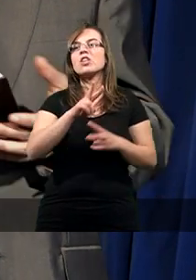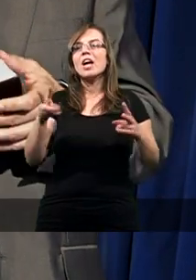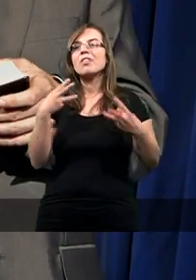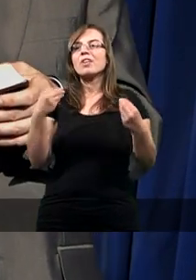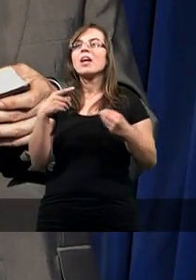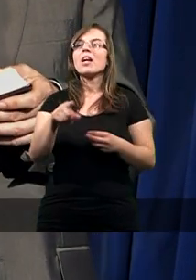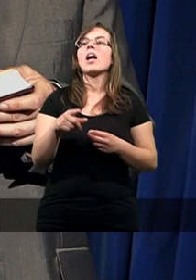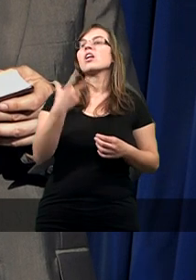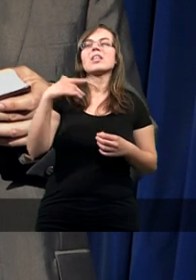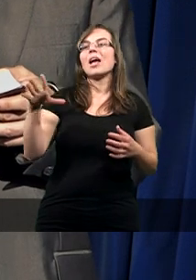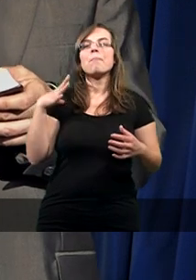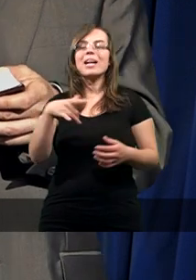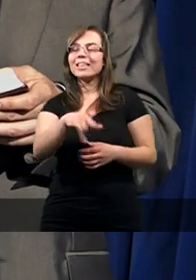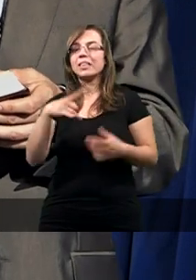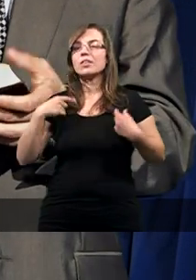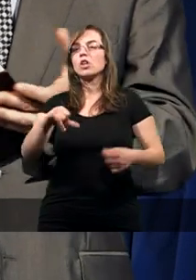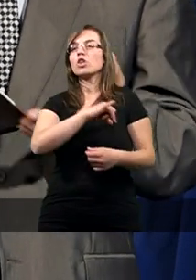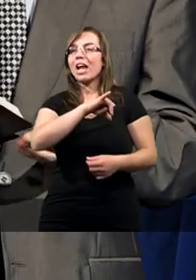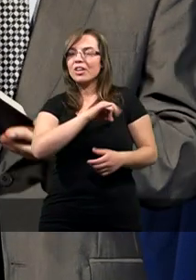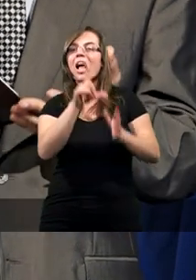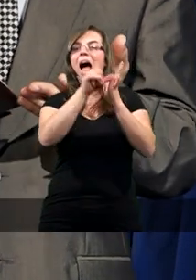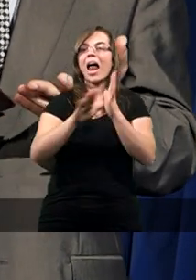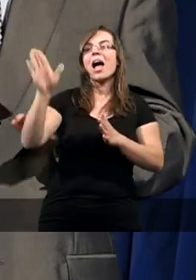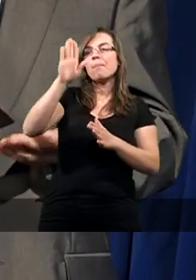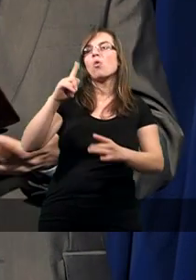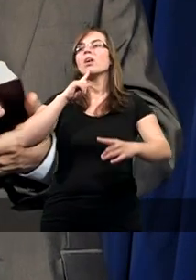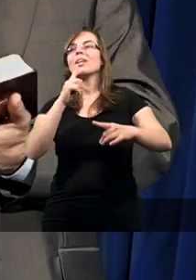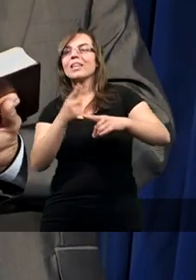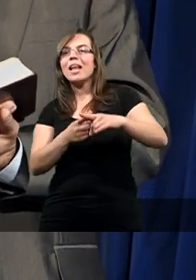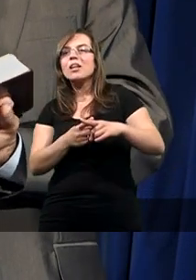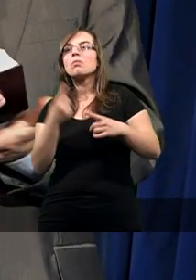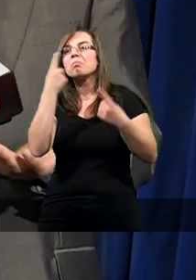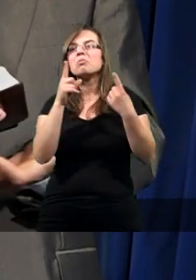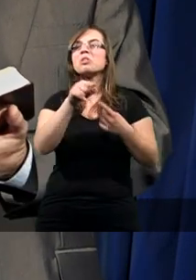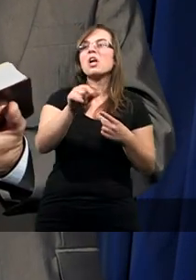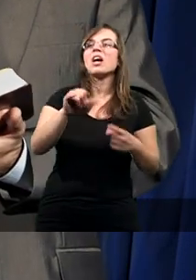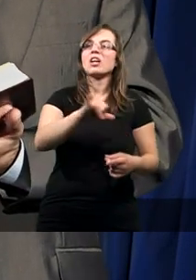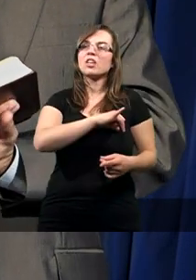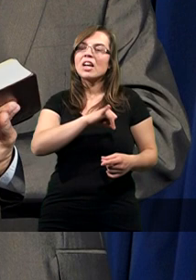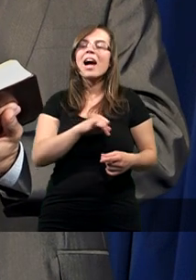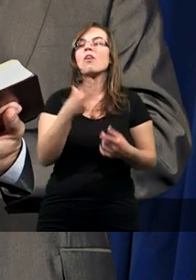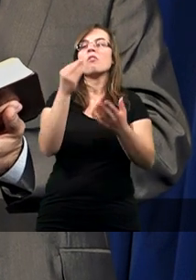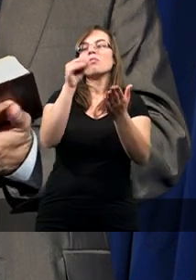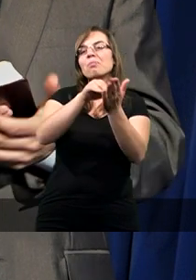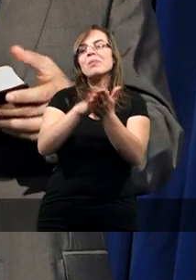znaczy, że oni nie byli grzesznikami, ale Pan Bóg zdecydował, żeby tych